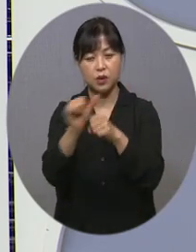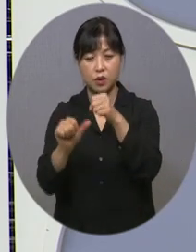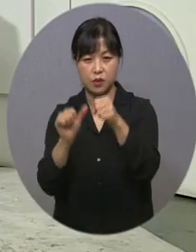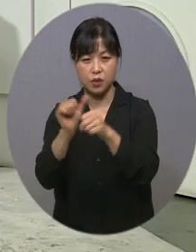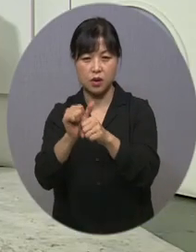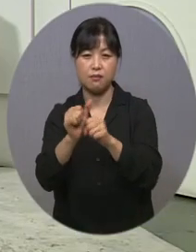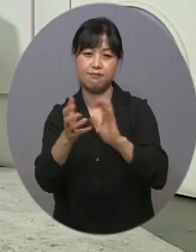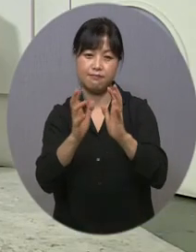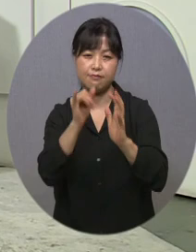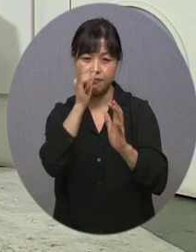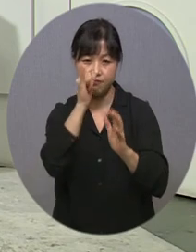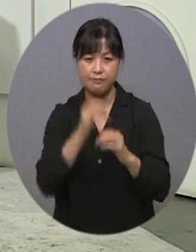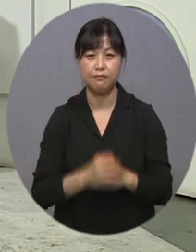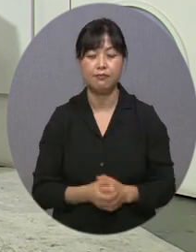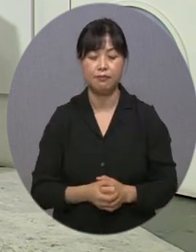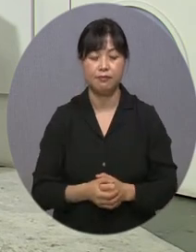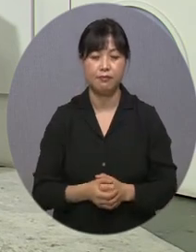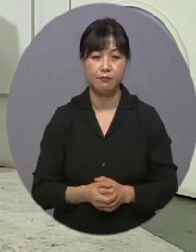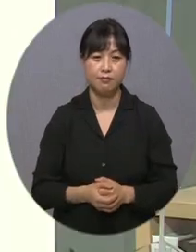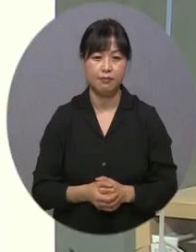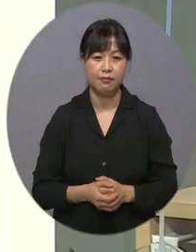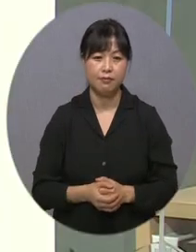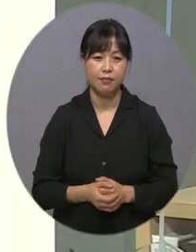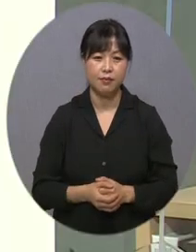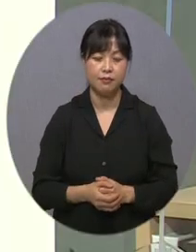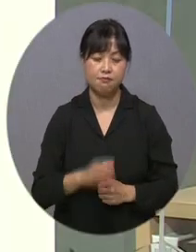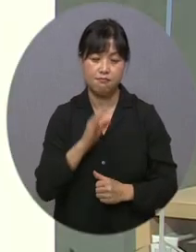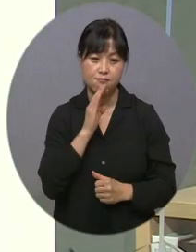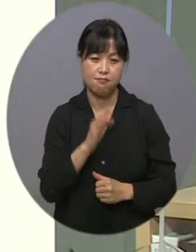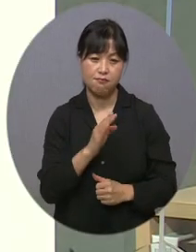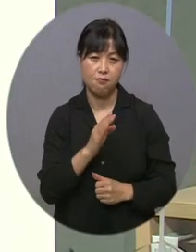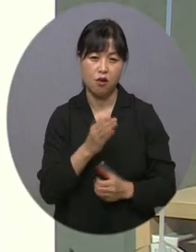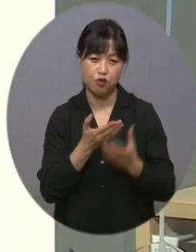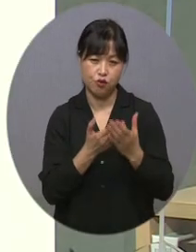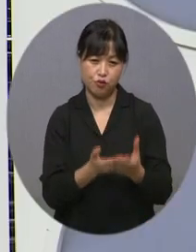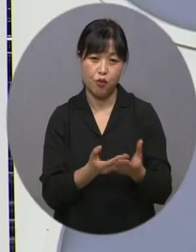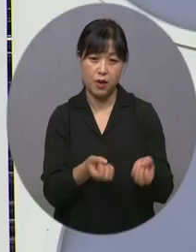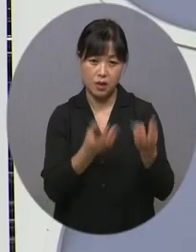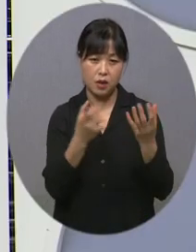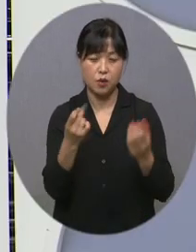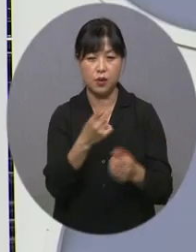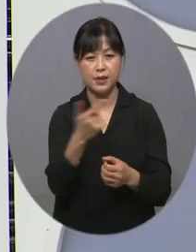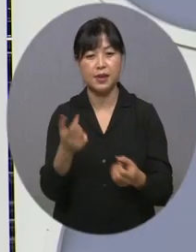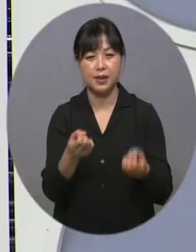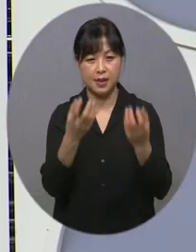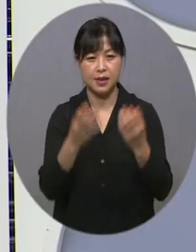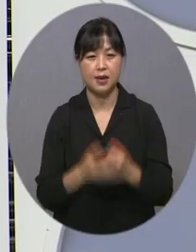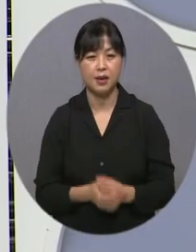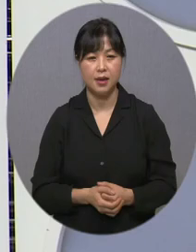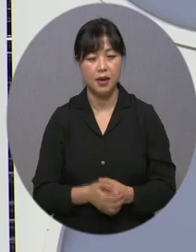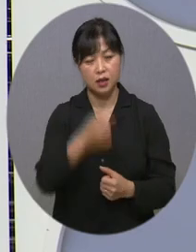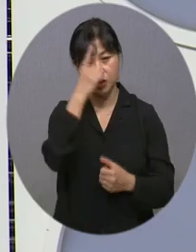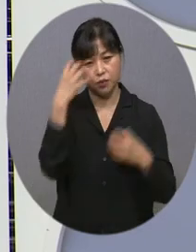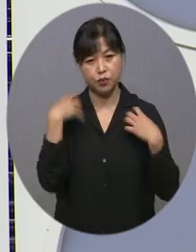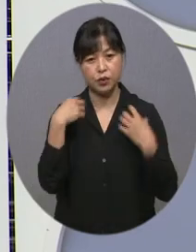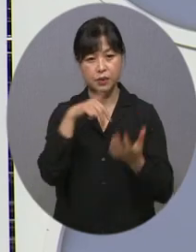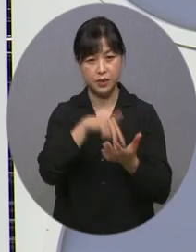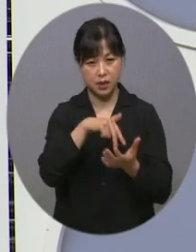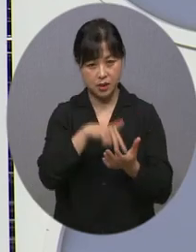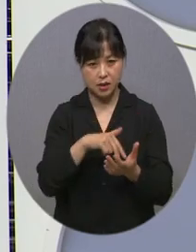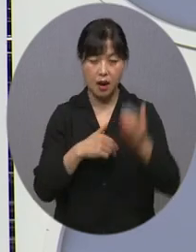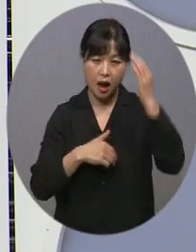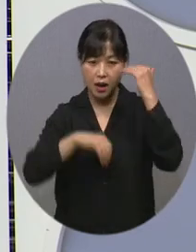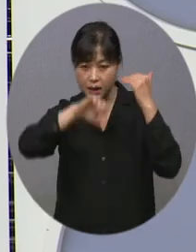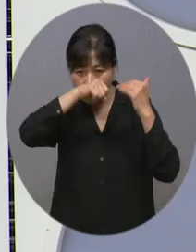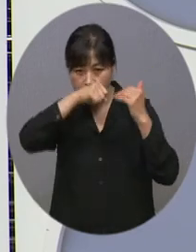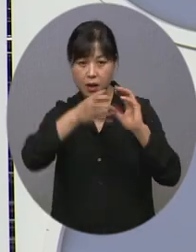건데, 그래서 5년마다 지금 하는 거거든요. 그래서 상당히 중요한 행사고 큰 행사입니다. 그래서 정부 차원에서는 이제 한 아프리카